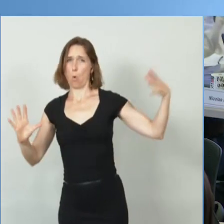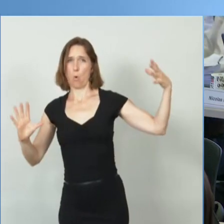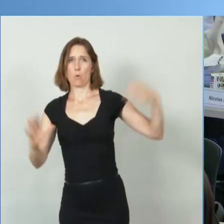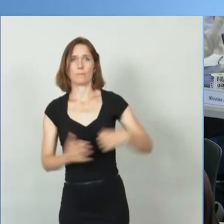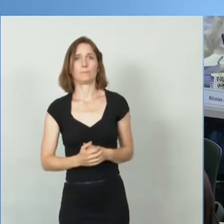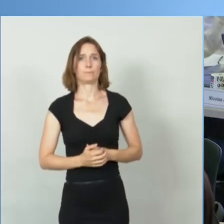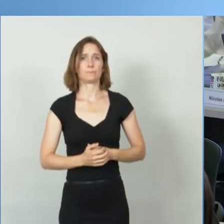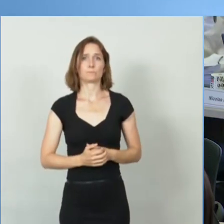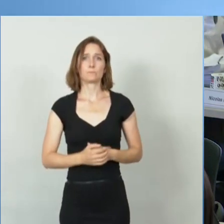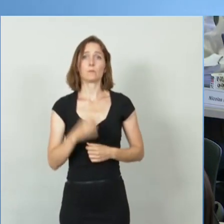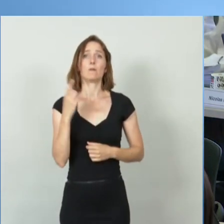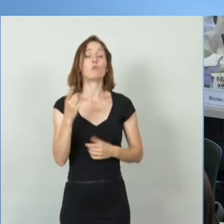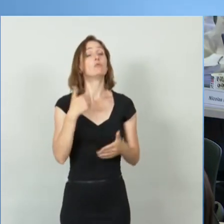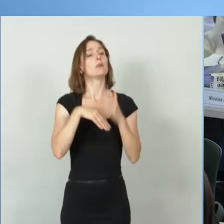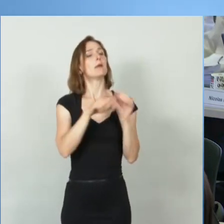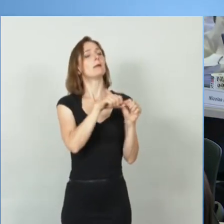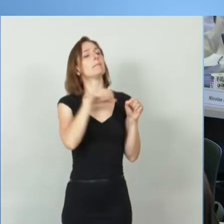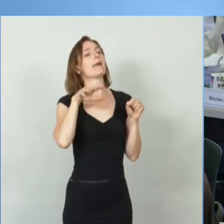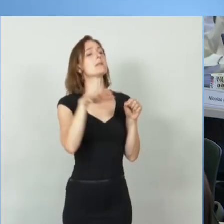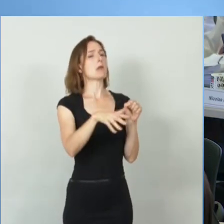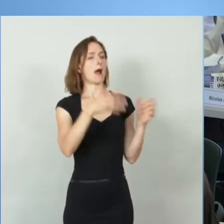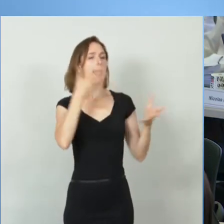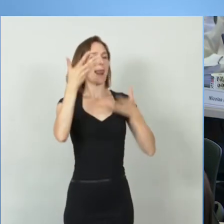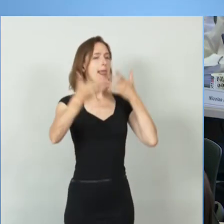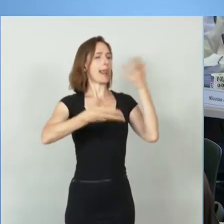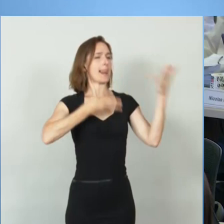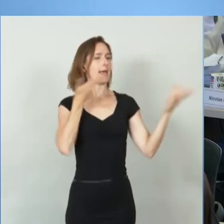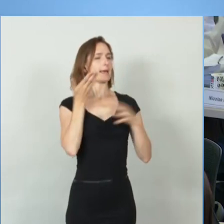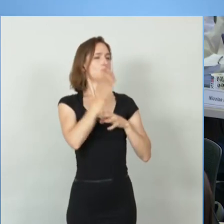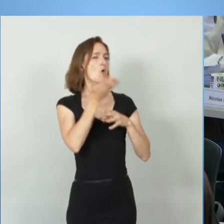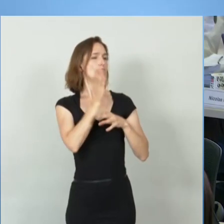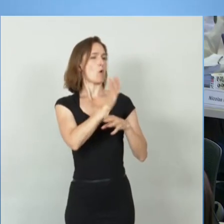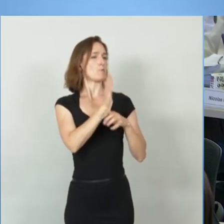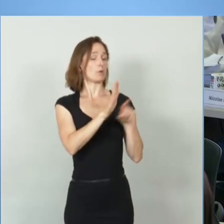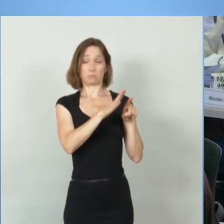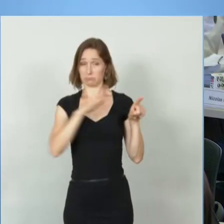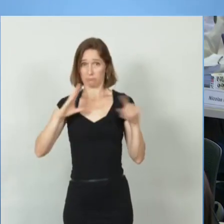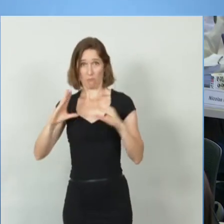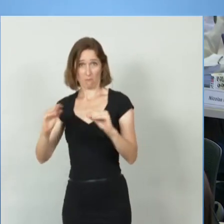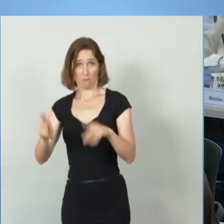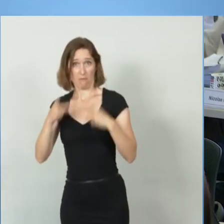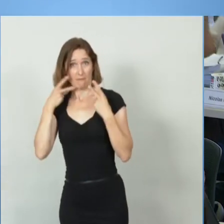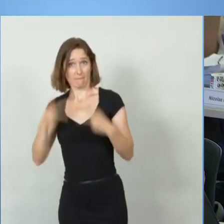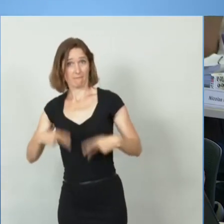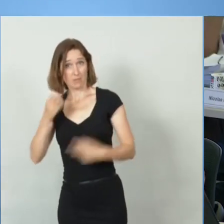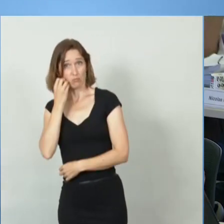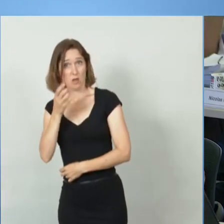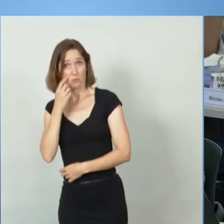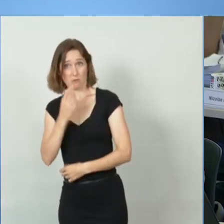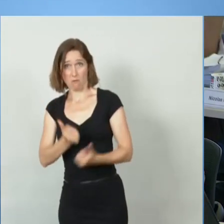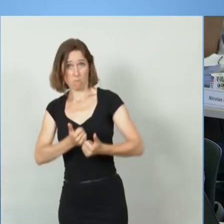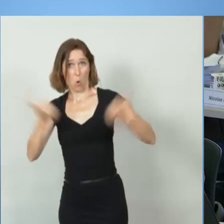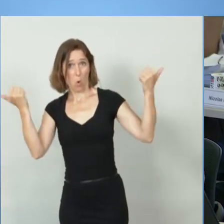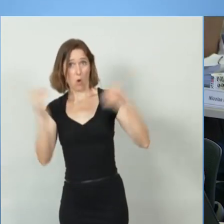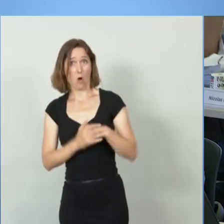il y a ce que vous vendez dans les médias et il y a la réalité de ce que vivent les Grenoblois au quotidien parce que oui monsieur